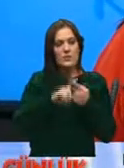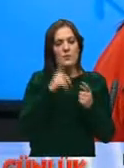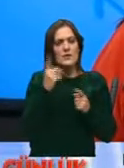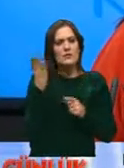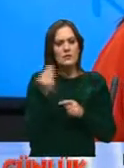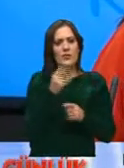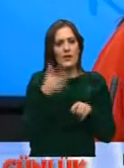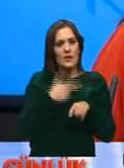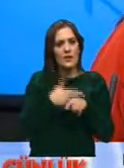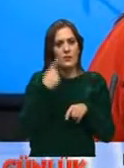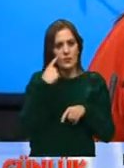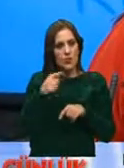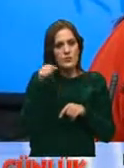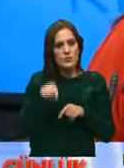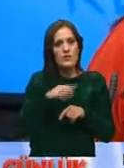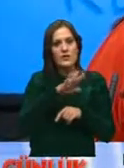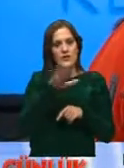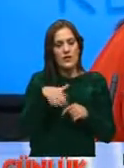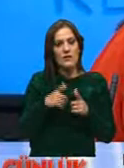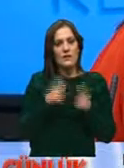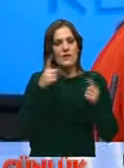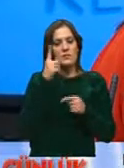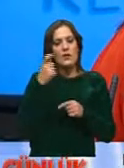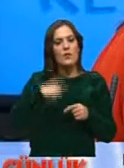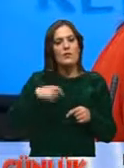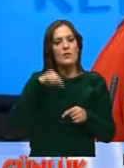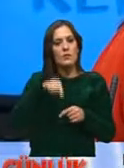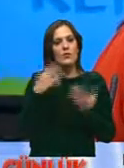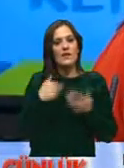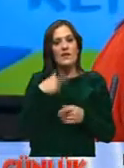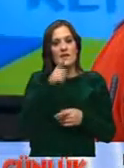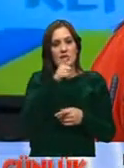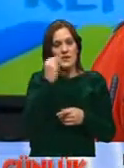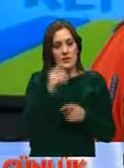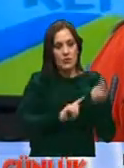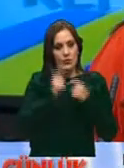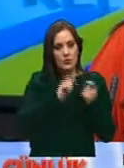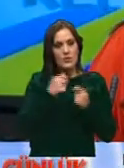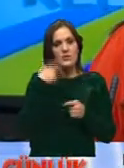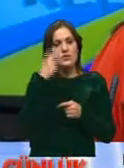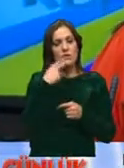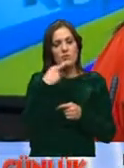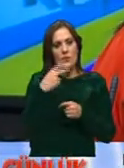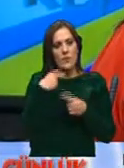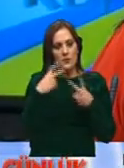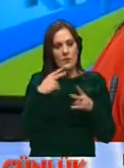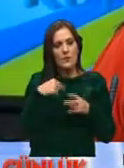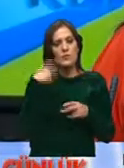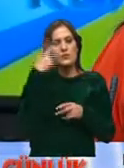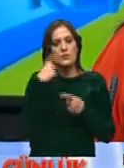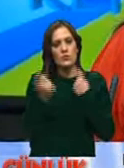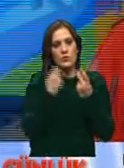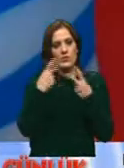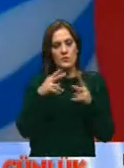birçok deneyim gösteriyor ki çevreyle gelişen bir özellik bu yine. Yani sesimizi iyi kullanabilmemiz, şarkı söyleyebilmemiz,